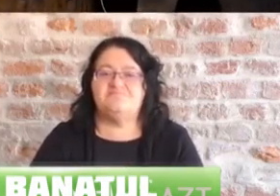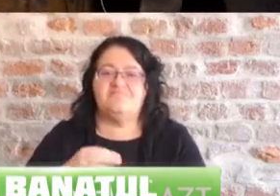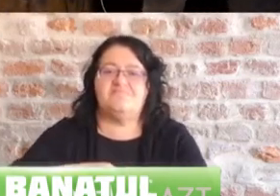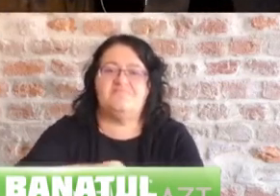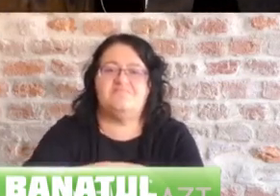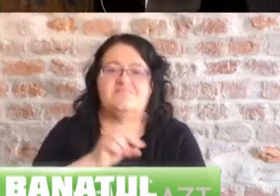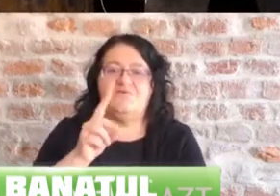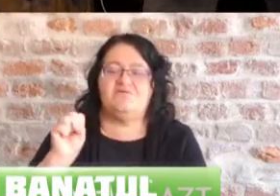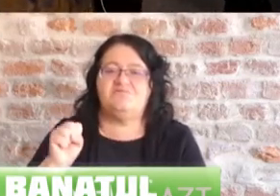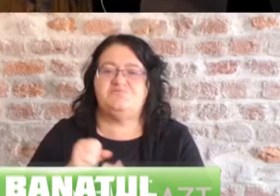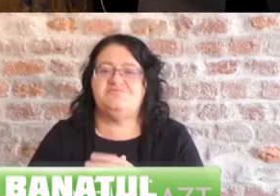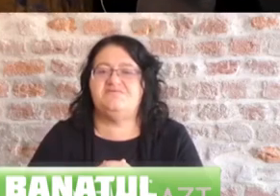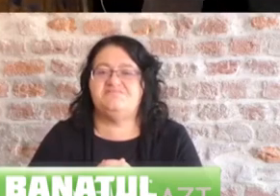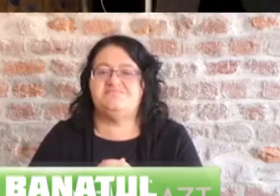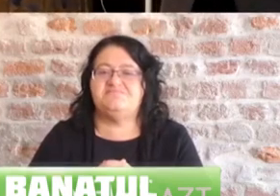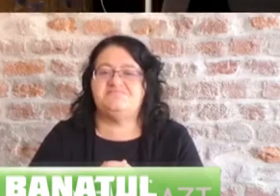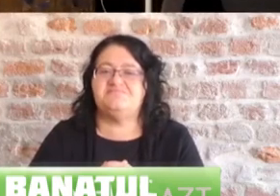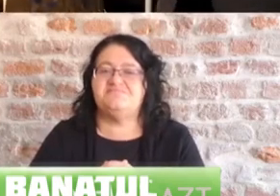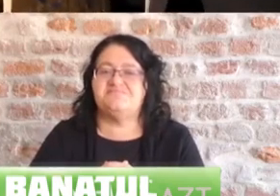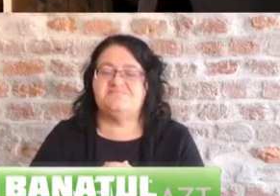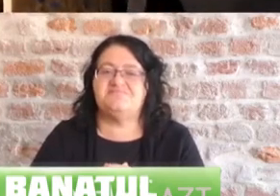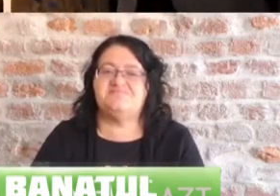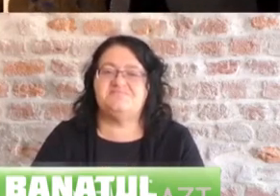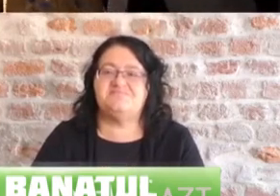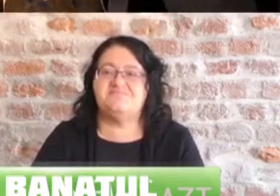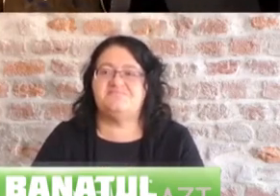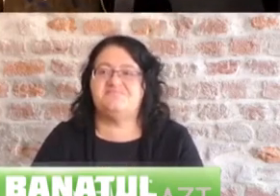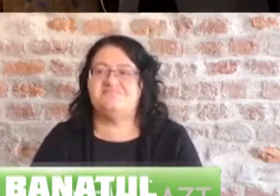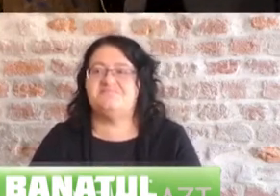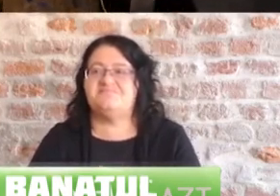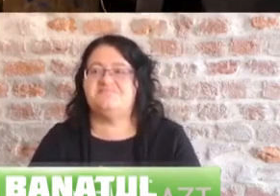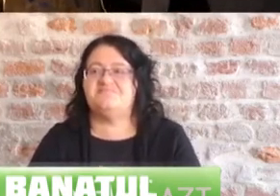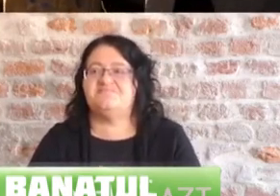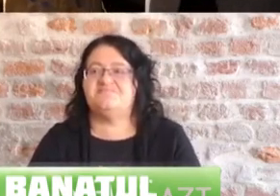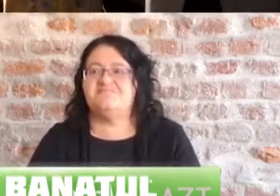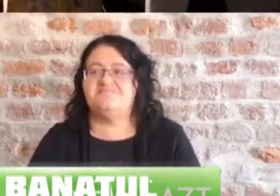Arhitect Doina Sturza, care bănuiesc că nu este.